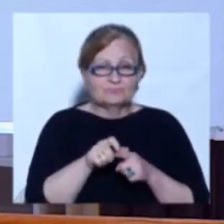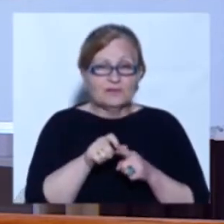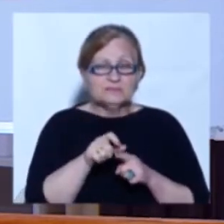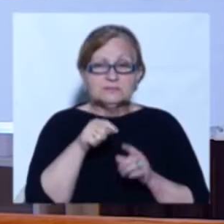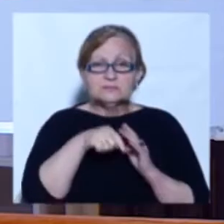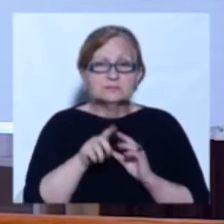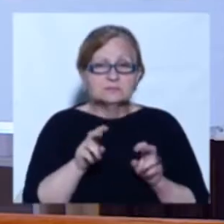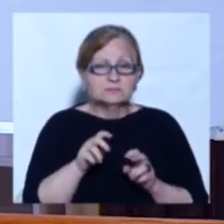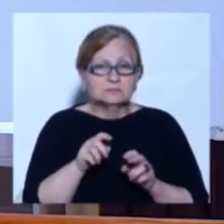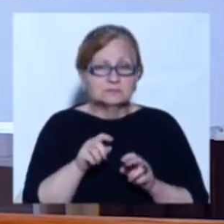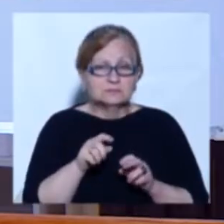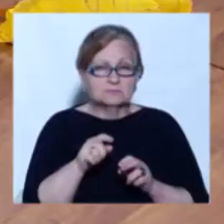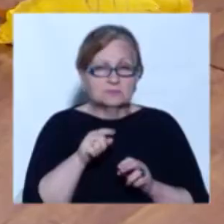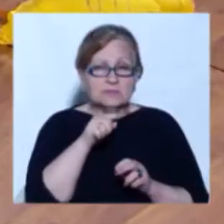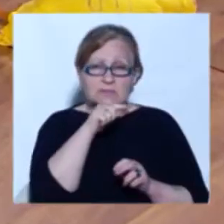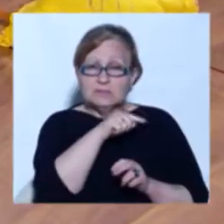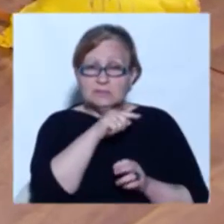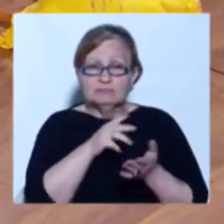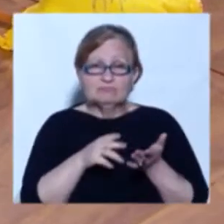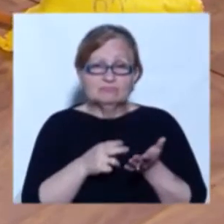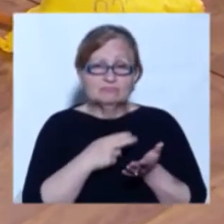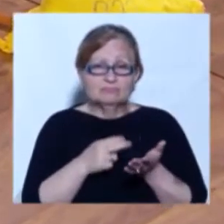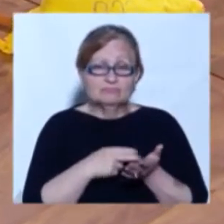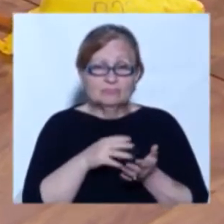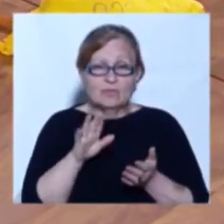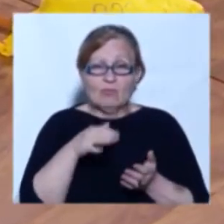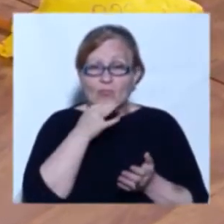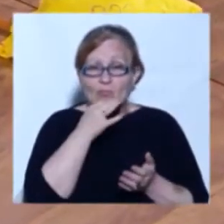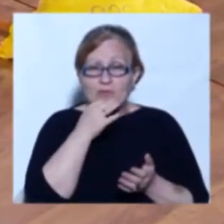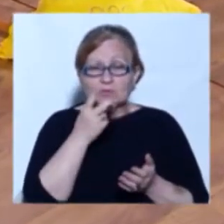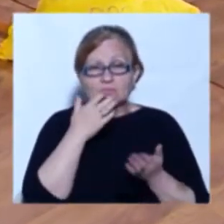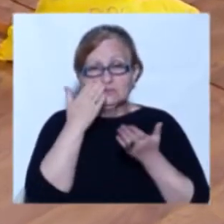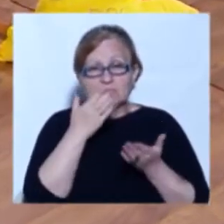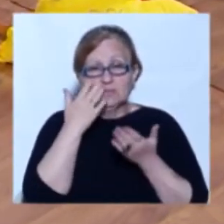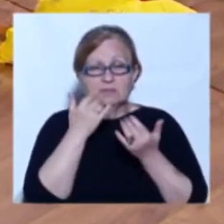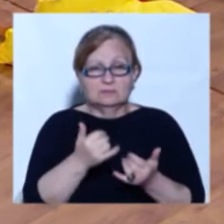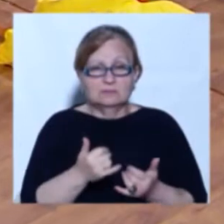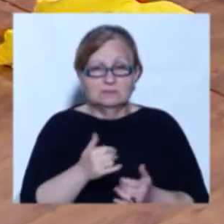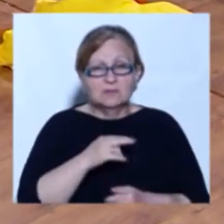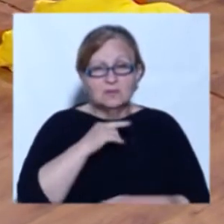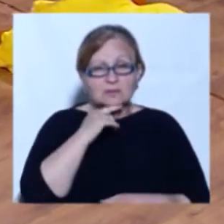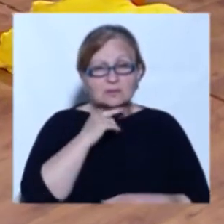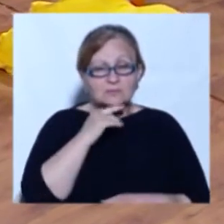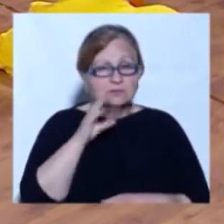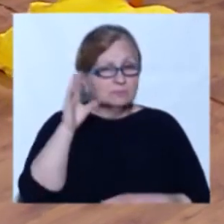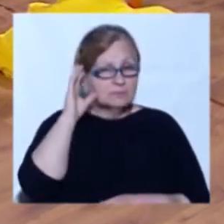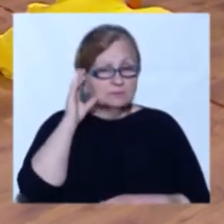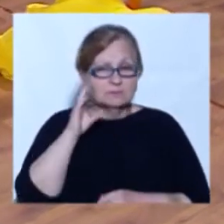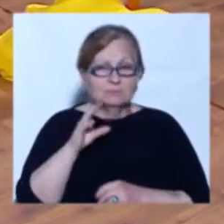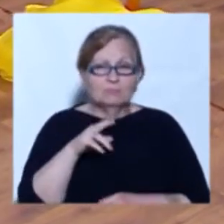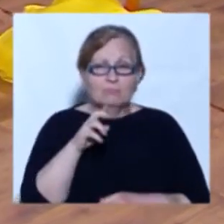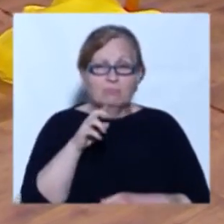სიტყვები იმ წიგნიდან არის, რომელიც მერე უნდა წაგიკითხო. ასე რომ დიდი ყურადღებით მომისმინე.